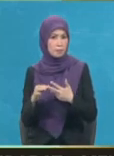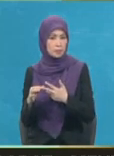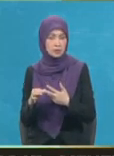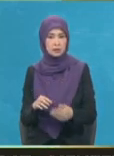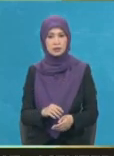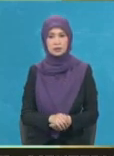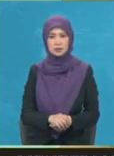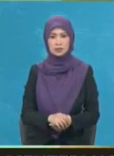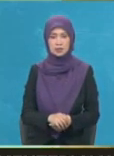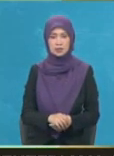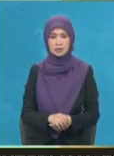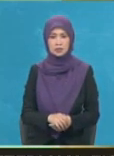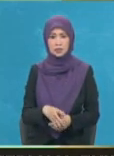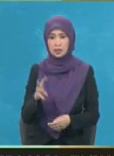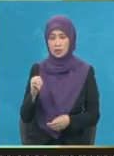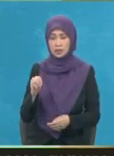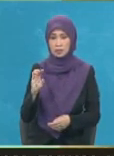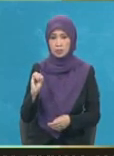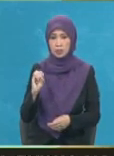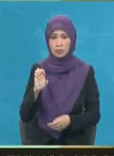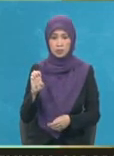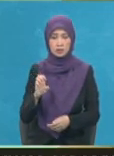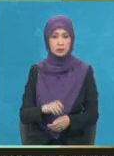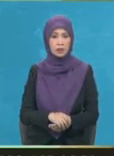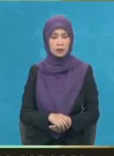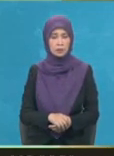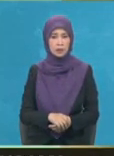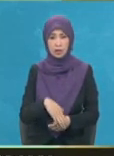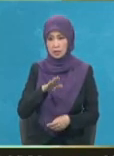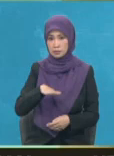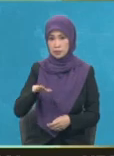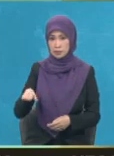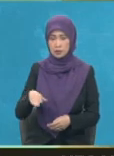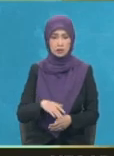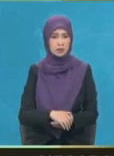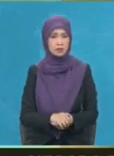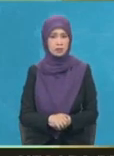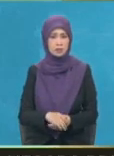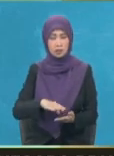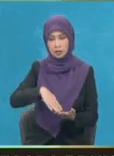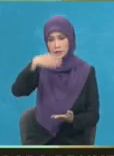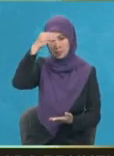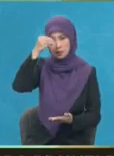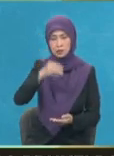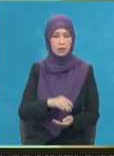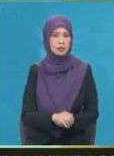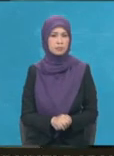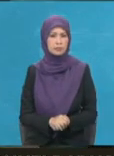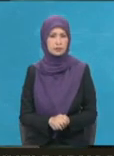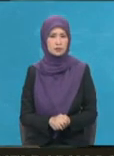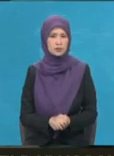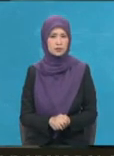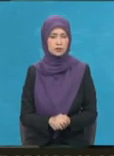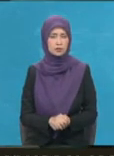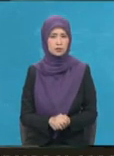pihak Kementerian Pendidikan lengkapkan para pelajar dengan pengetahuan serta kemahiran yang diperlukan untuk mendepani kerumitan dunia